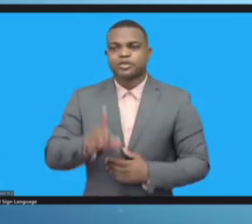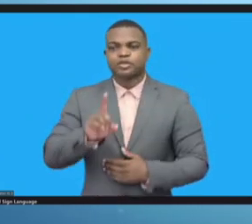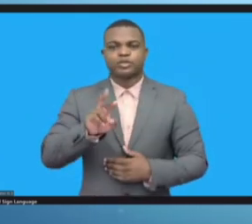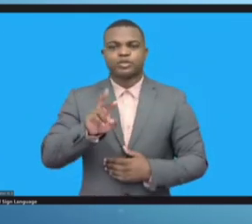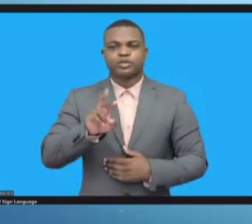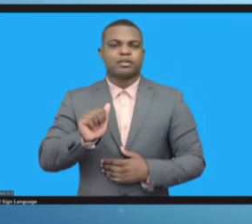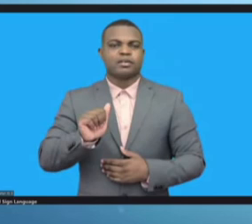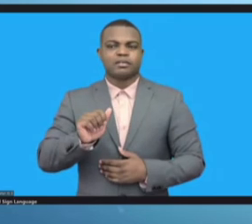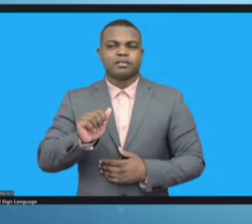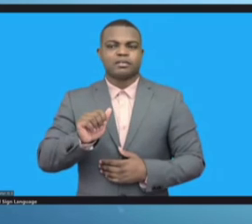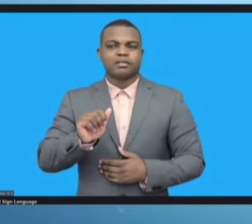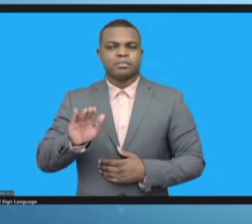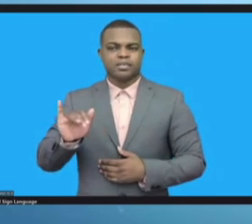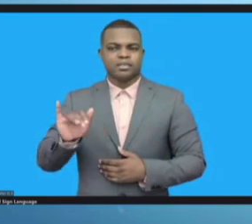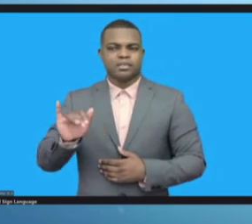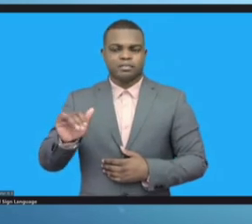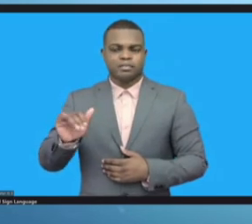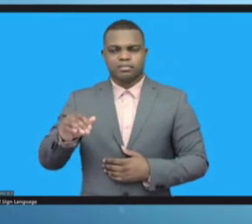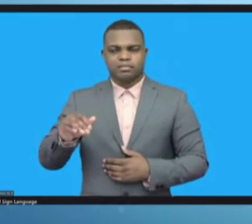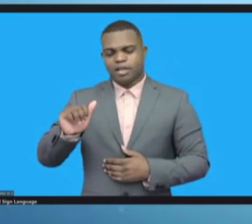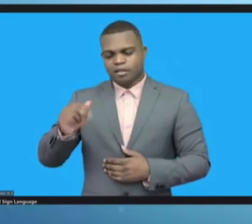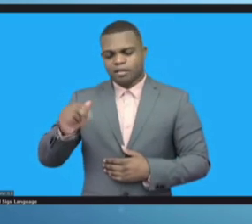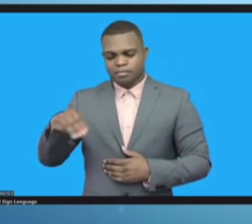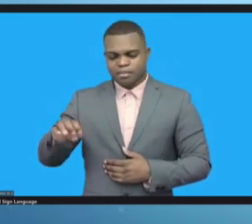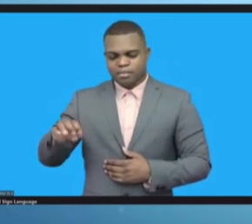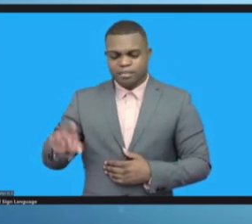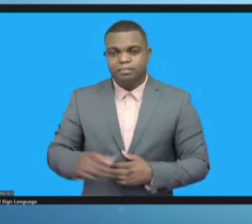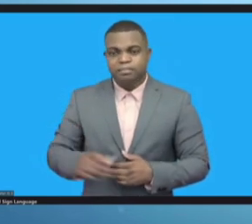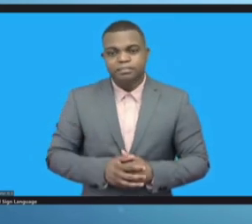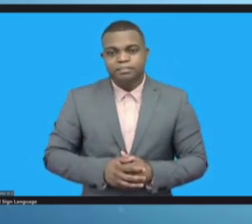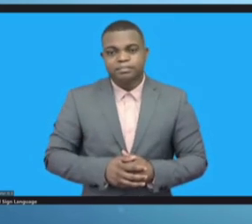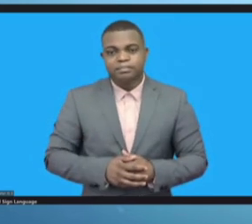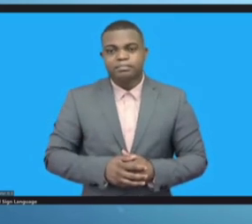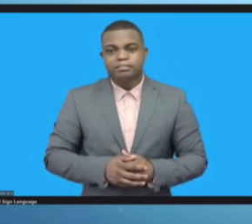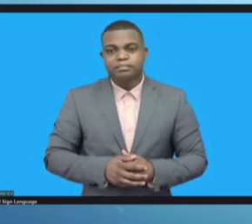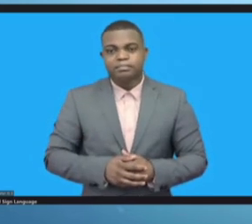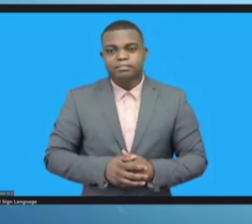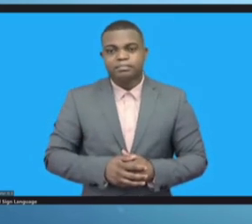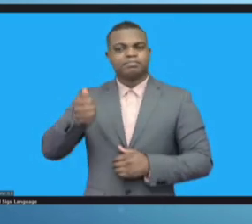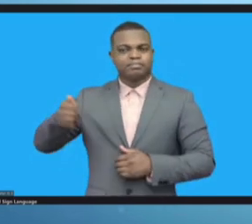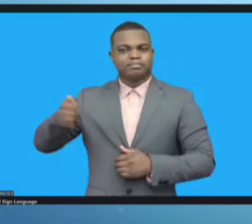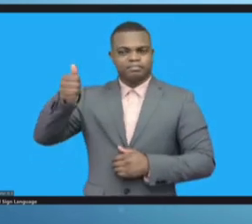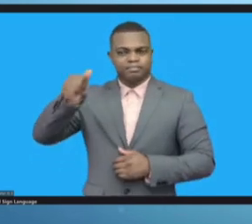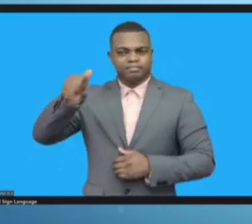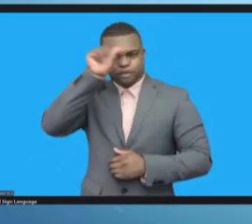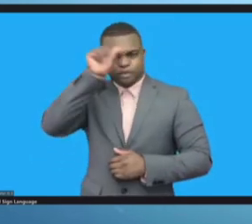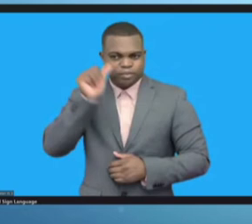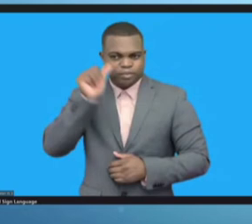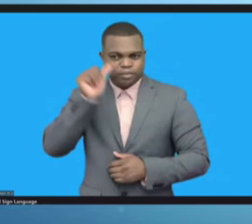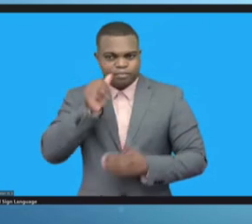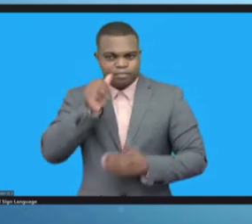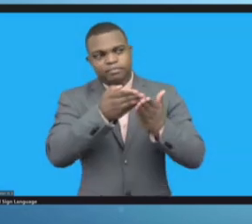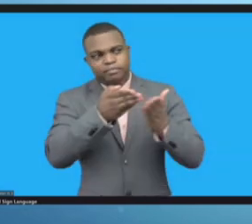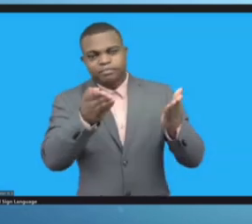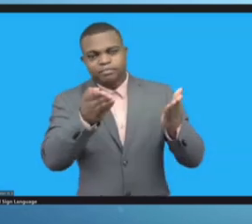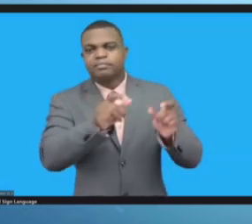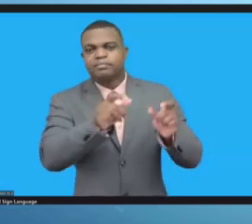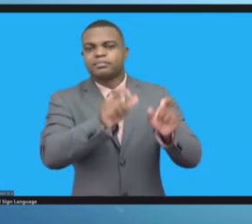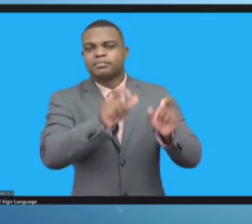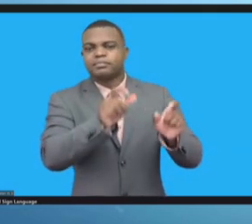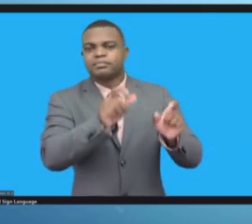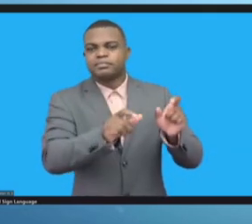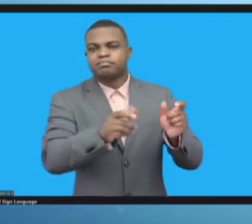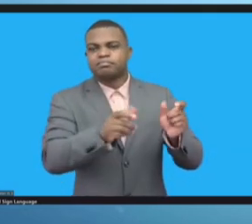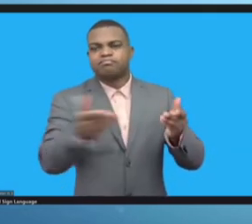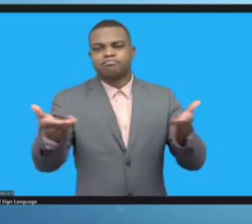Pedro, secrétaire exécutif par intérim de la Commission économique pour l'Afrique, Excellence, éminent